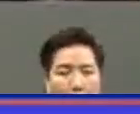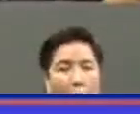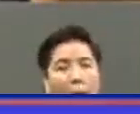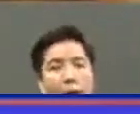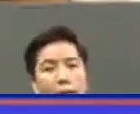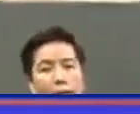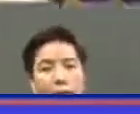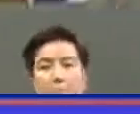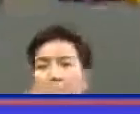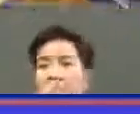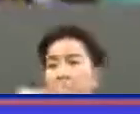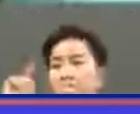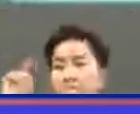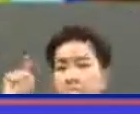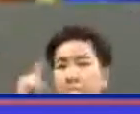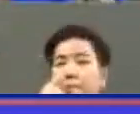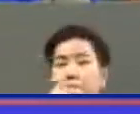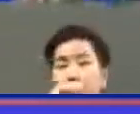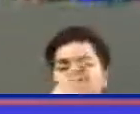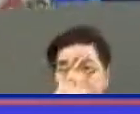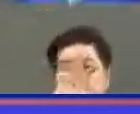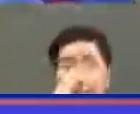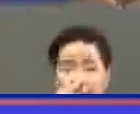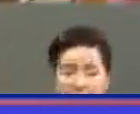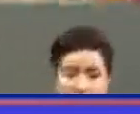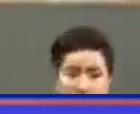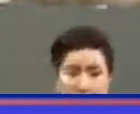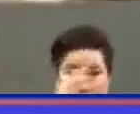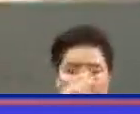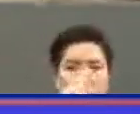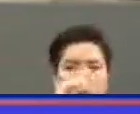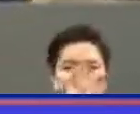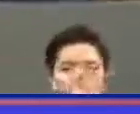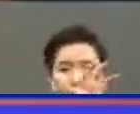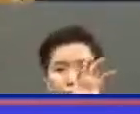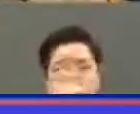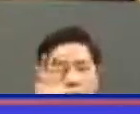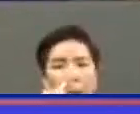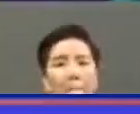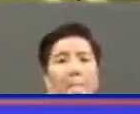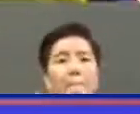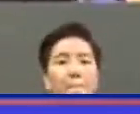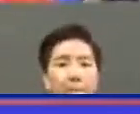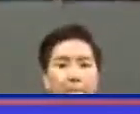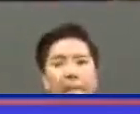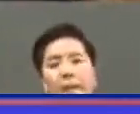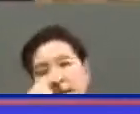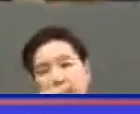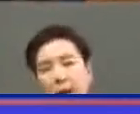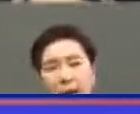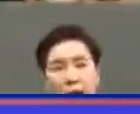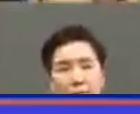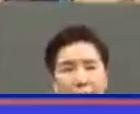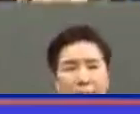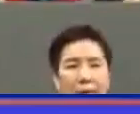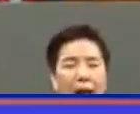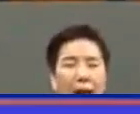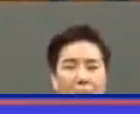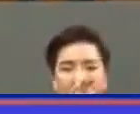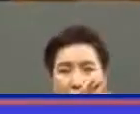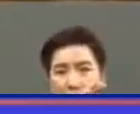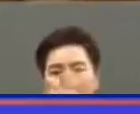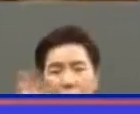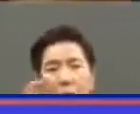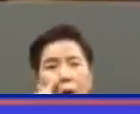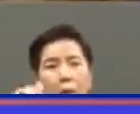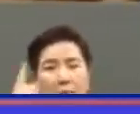ความสุขจริงๆแล้วก็ในขณะเดียวกันการใช้น้ำมาเล่นสงกรานต์นะครับก็ขอให้นึกถึง